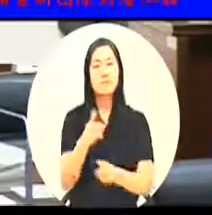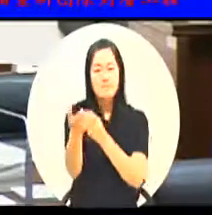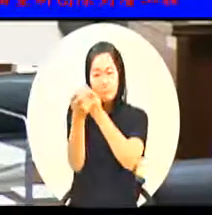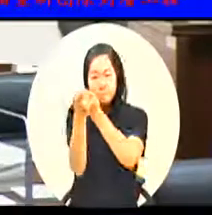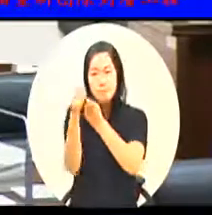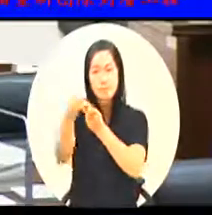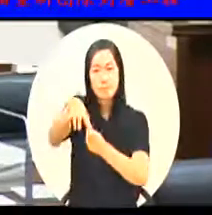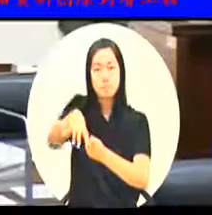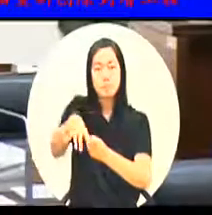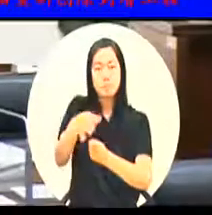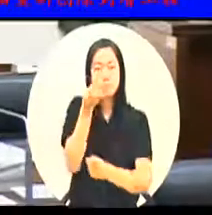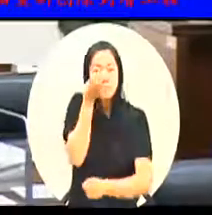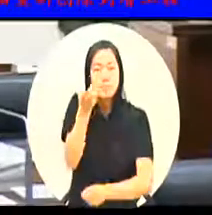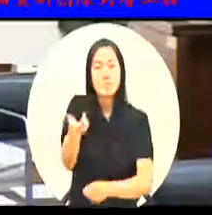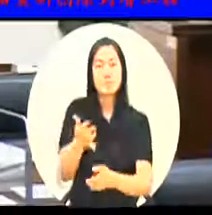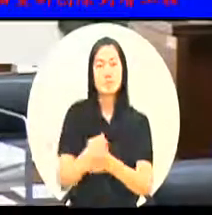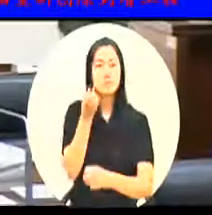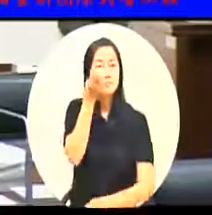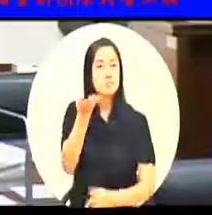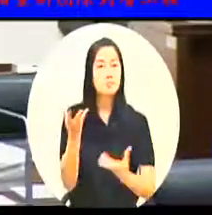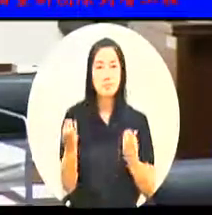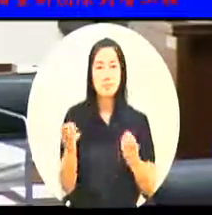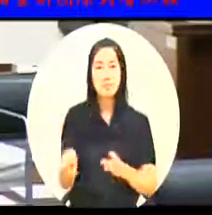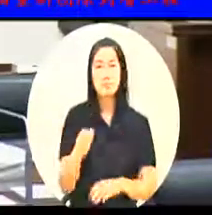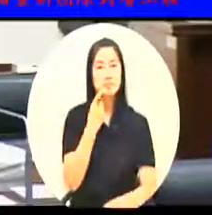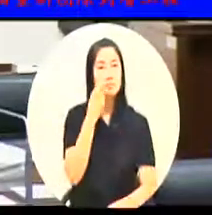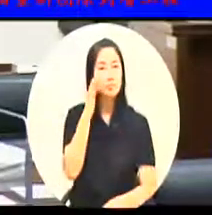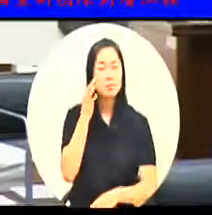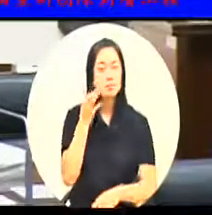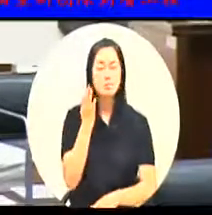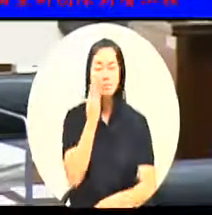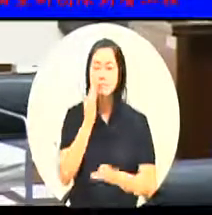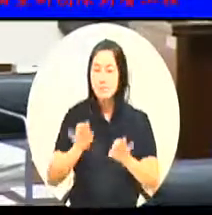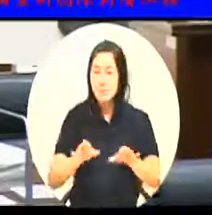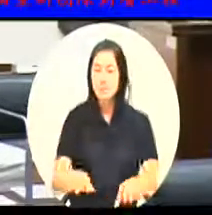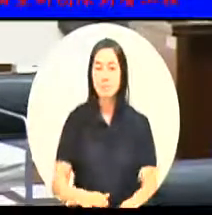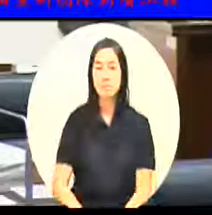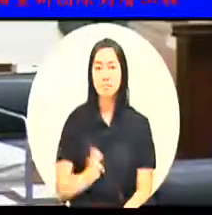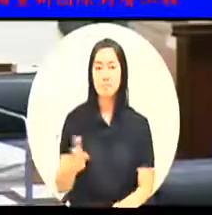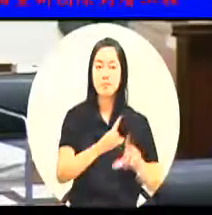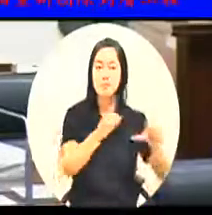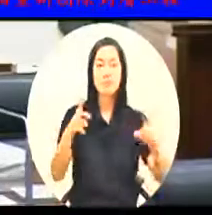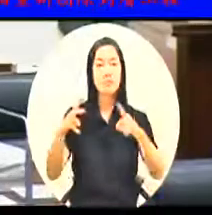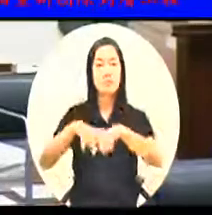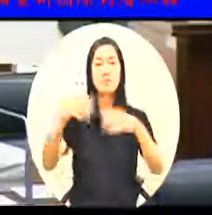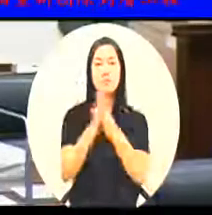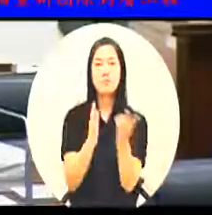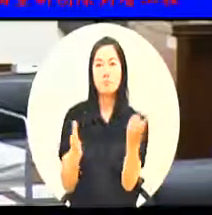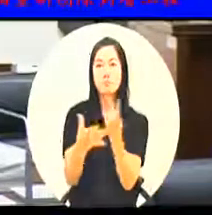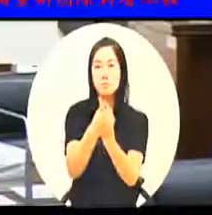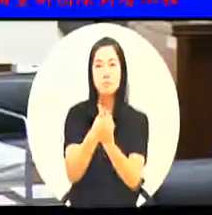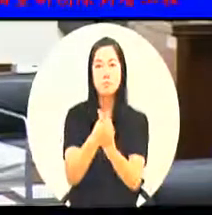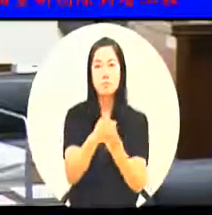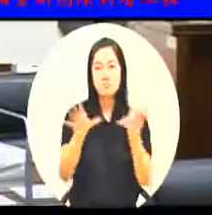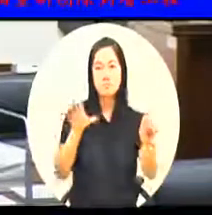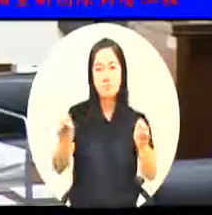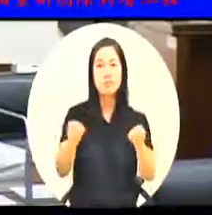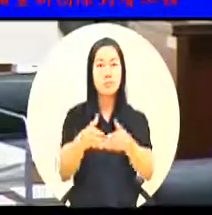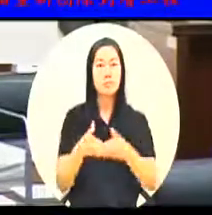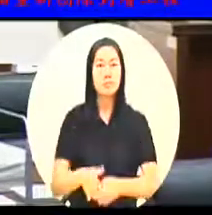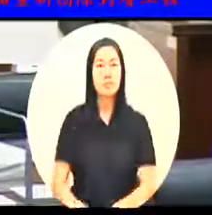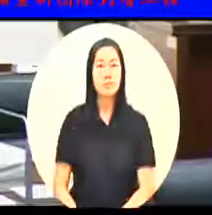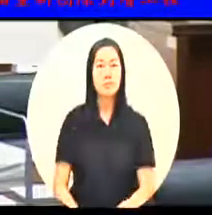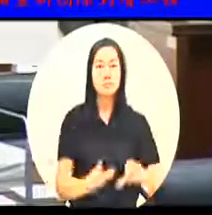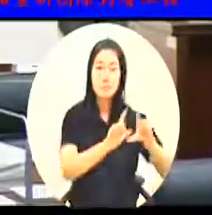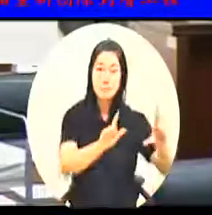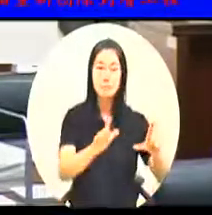到哦，不重视的哈，这样科学应该要大小通吃，不要只有看到大的，大的固然重要，